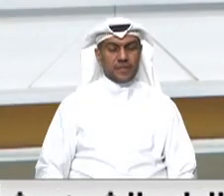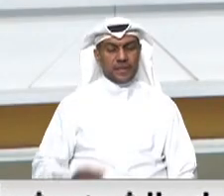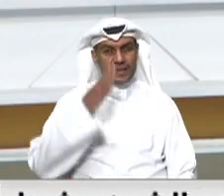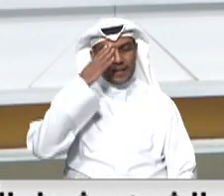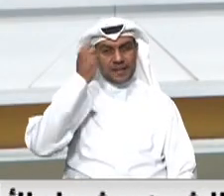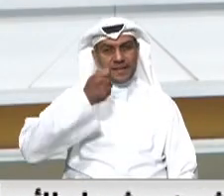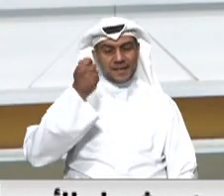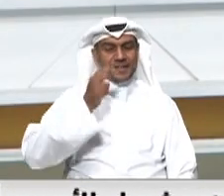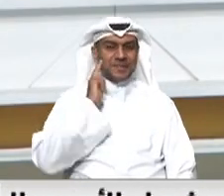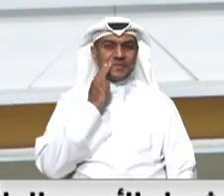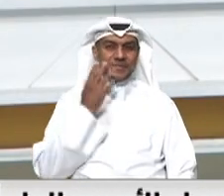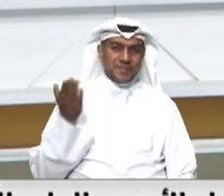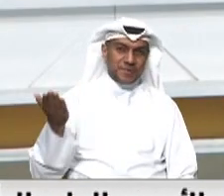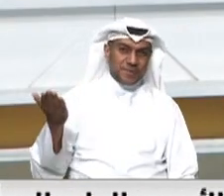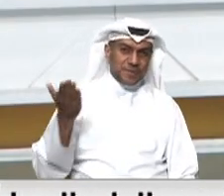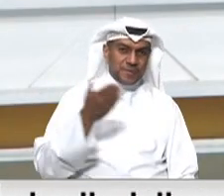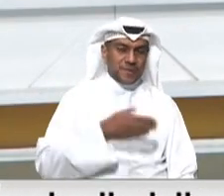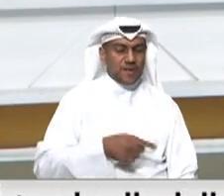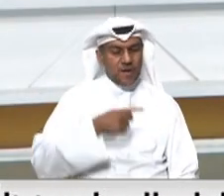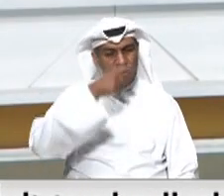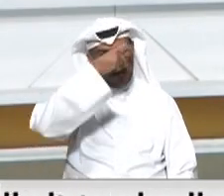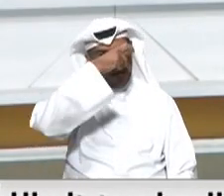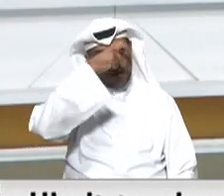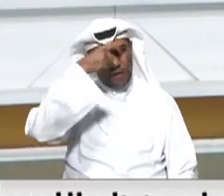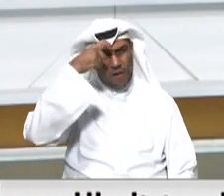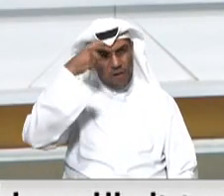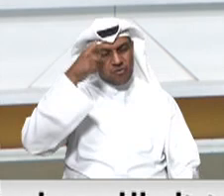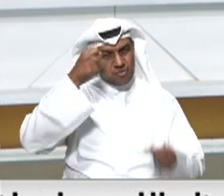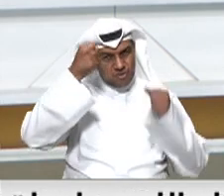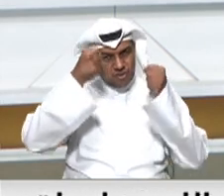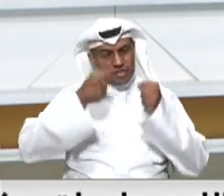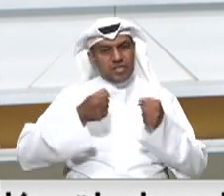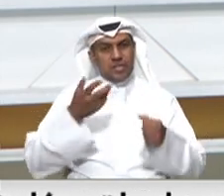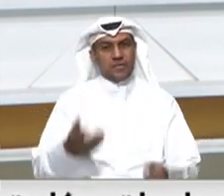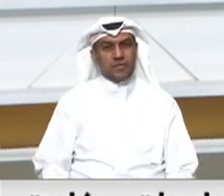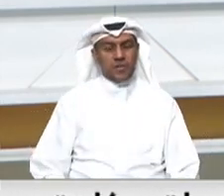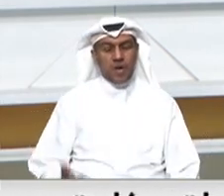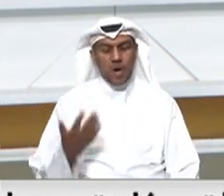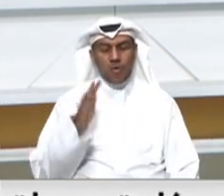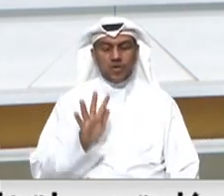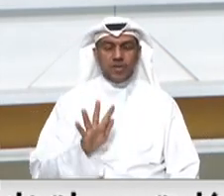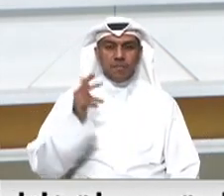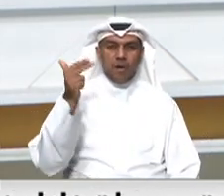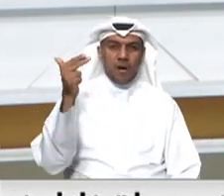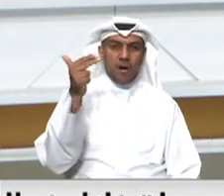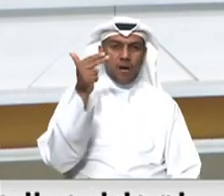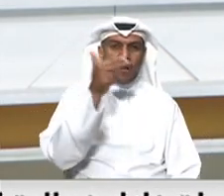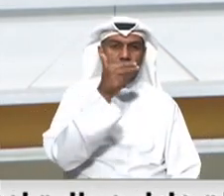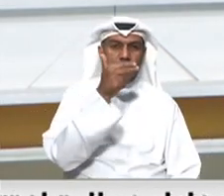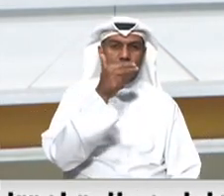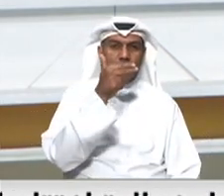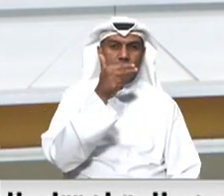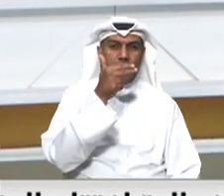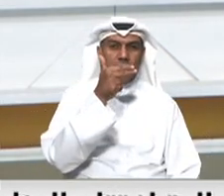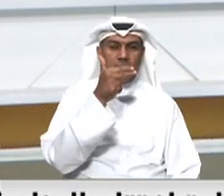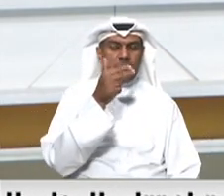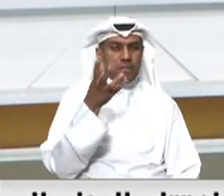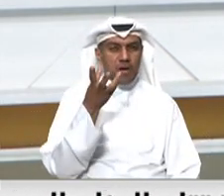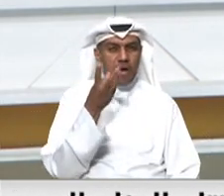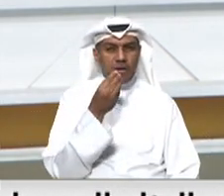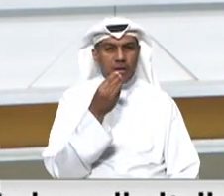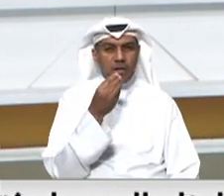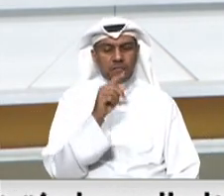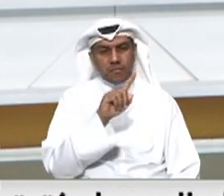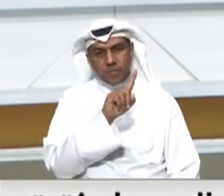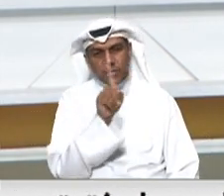السلام عليكم أعزائي المشاهدين. أجوانا شديدة الحرارة وجافة ورياح شمالية غربية خفيفة لمعتدل السرعة، تتراوح سرعتها بشكل عام ما